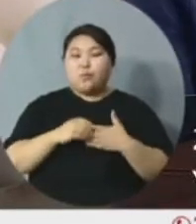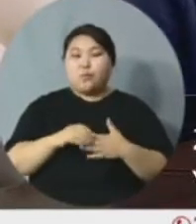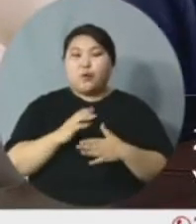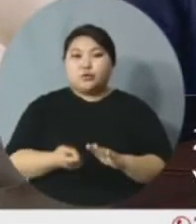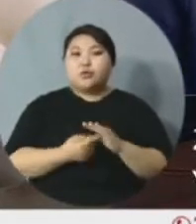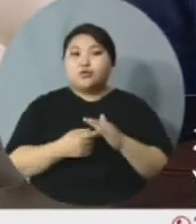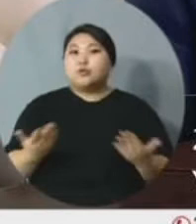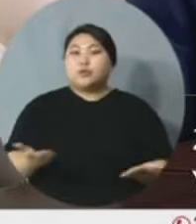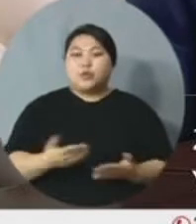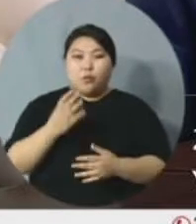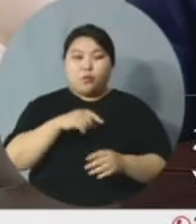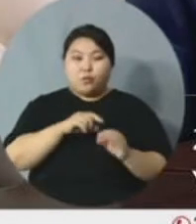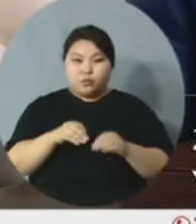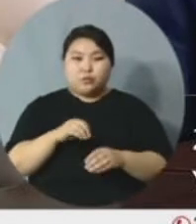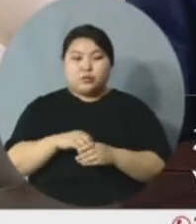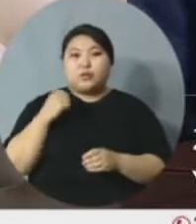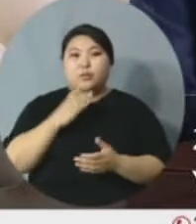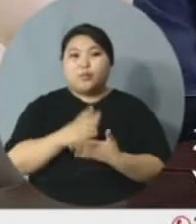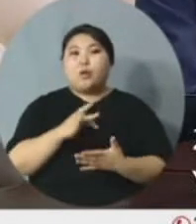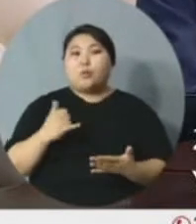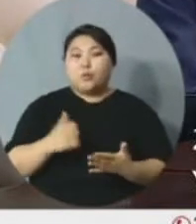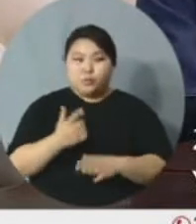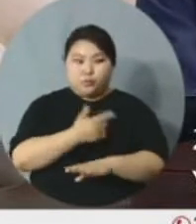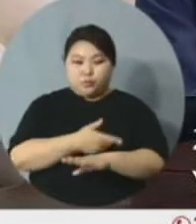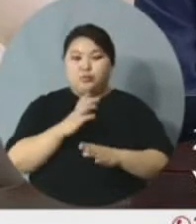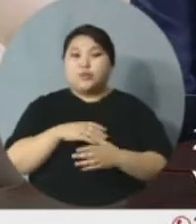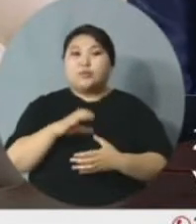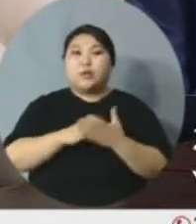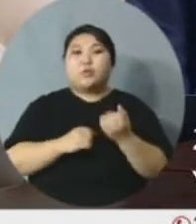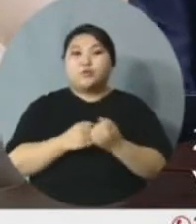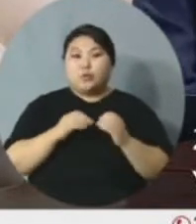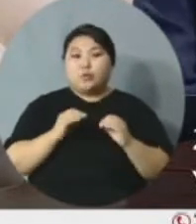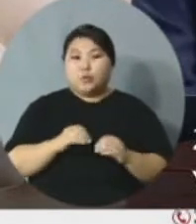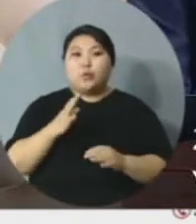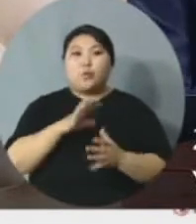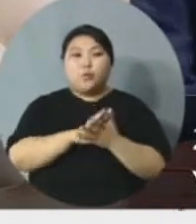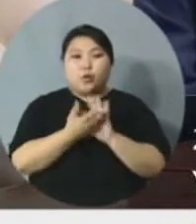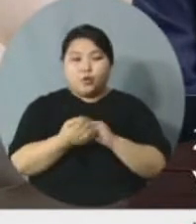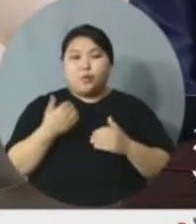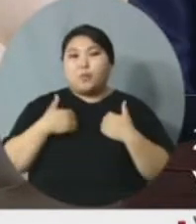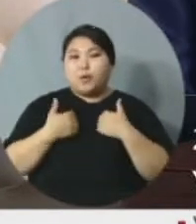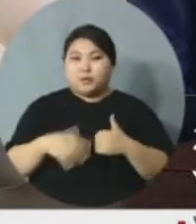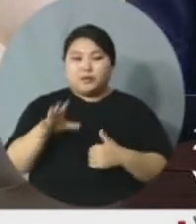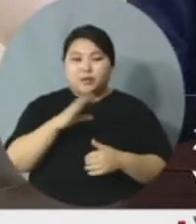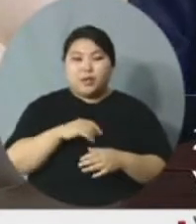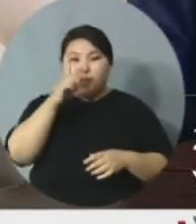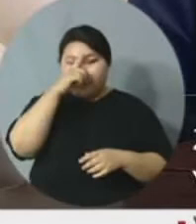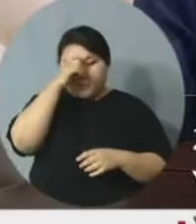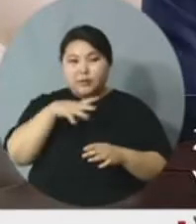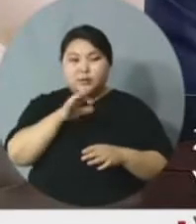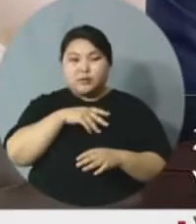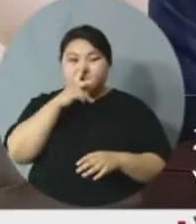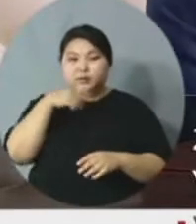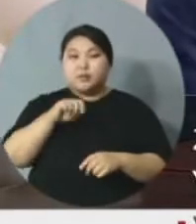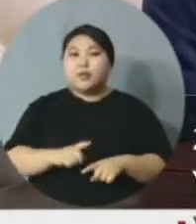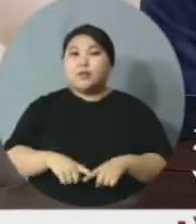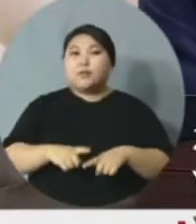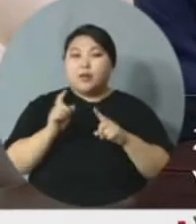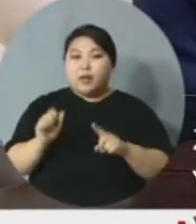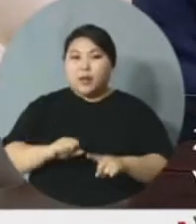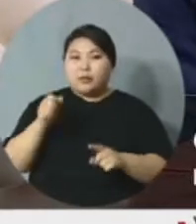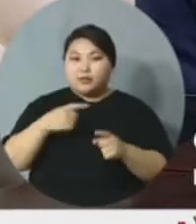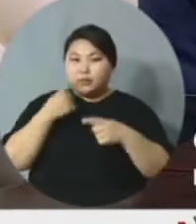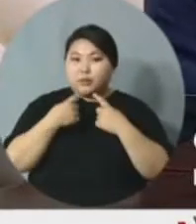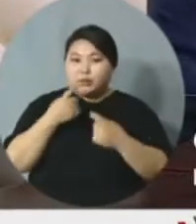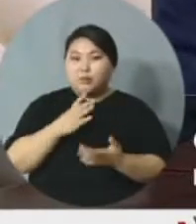бодит төрсөн дээр яг буу чадчихаа мó гүйцэтгэлийн санхүүжилтээр олгодог болохоор нэг багш нарын эмчнэрийн цалин бас нэмэгдлээ гэдэг